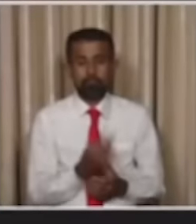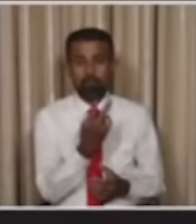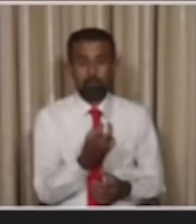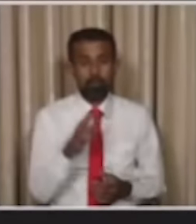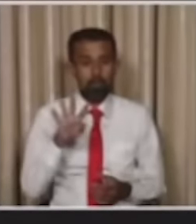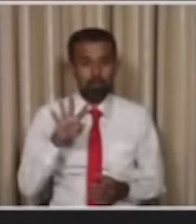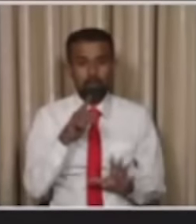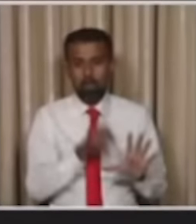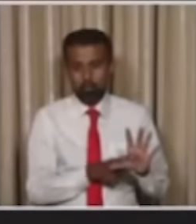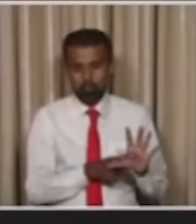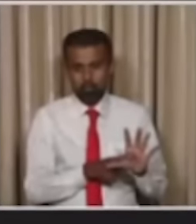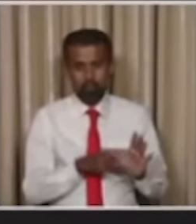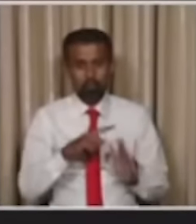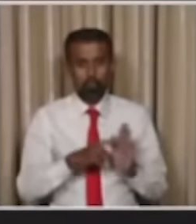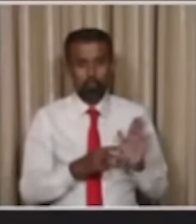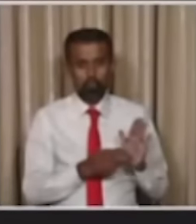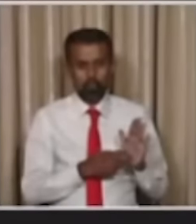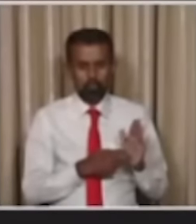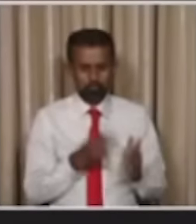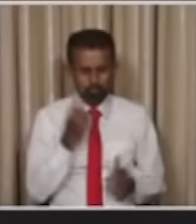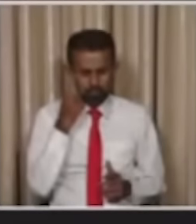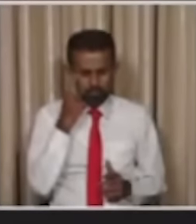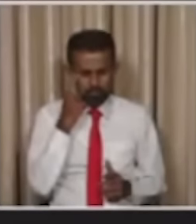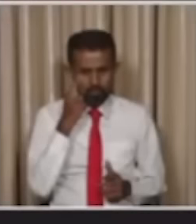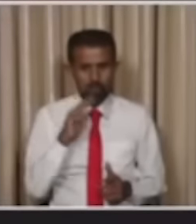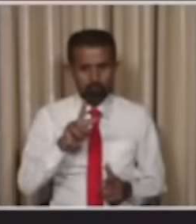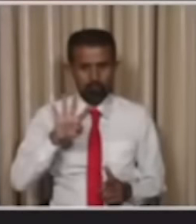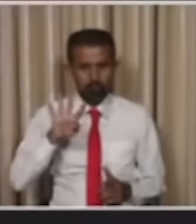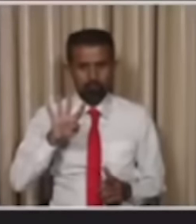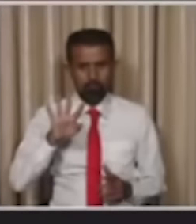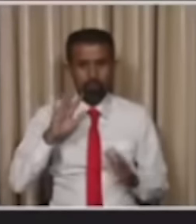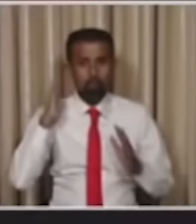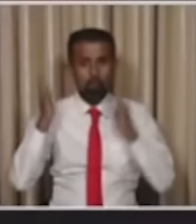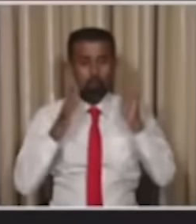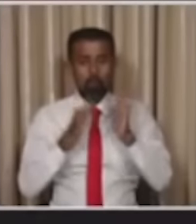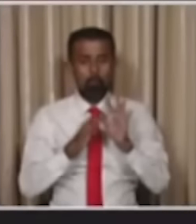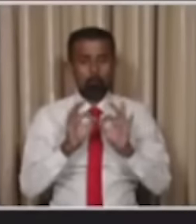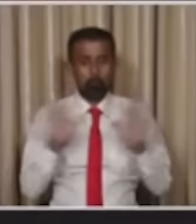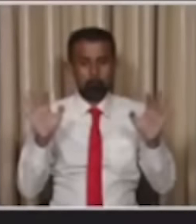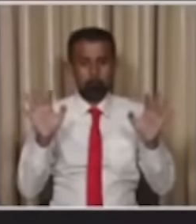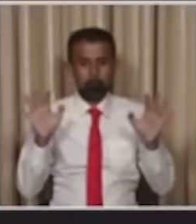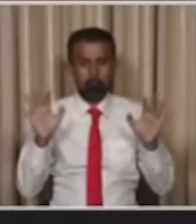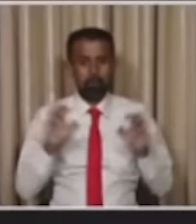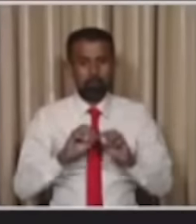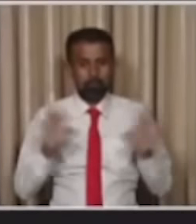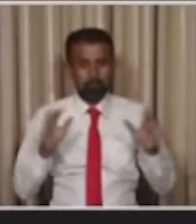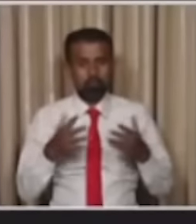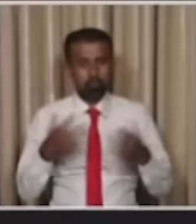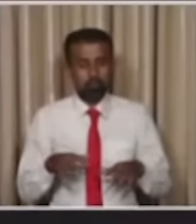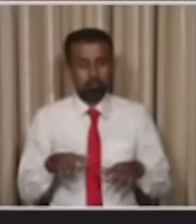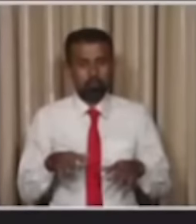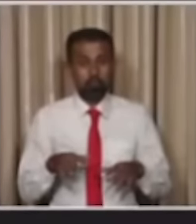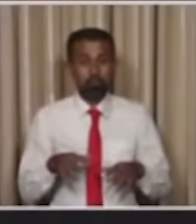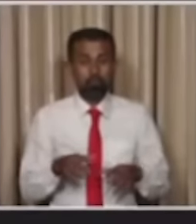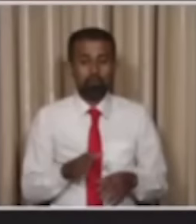2004 අවුරුද්දේ ජූනි මාසේ මට මතක විදියට 24 මේක ලෝක ජනමාධ්‍ය මේ පිළිබඳ පුළුල් ප්‍රචාරයක් ලබා දුන්නා. ඒ